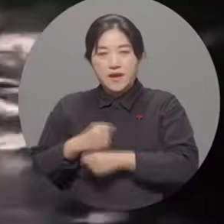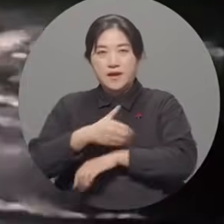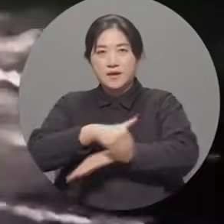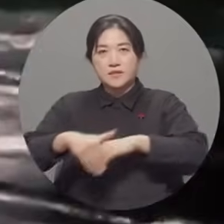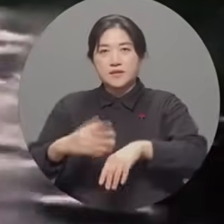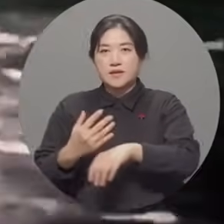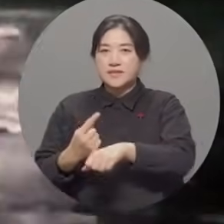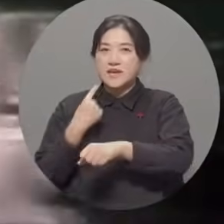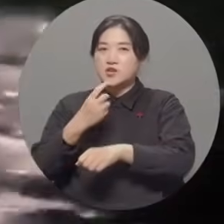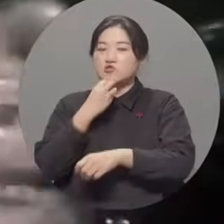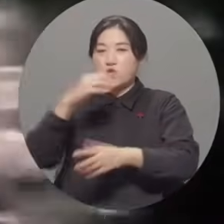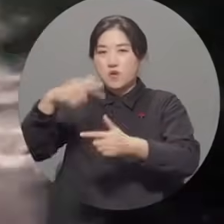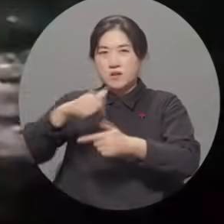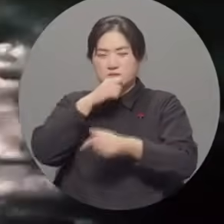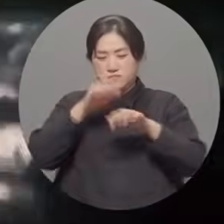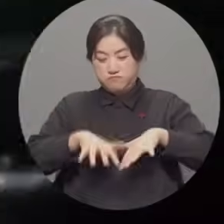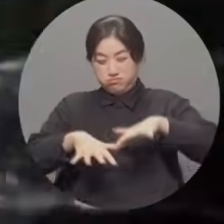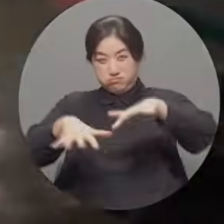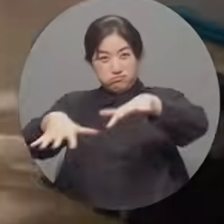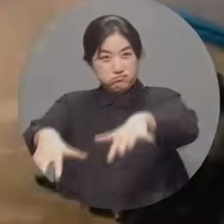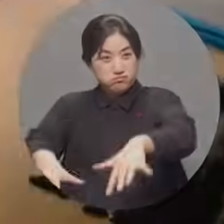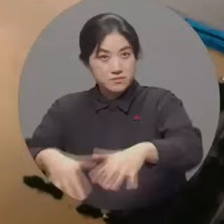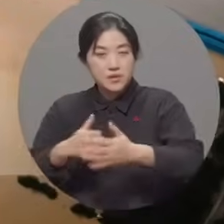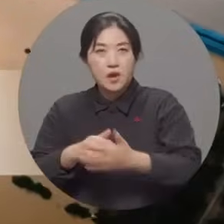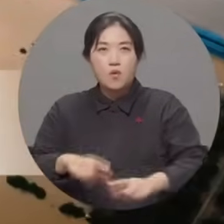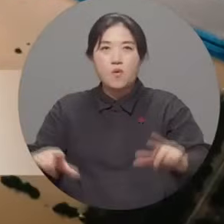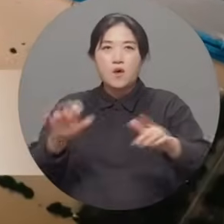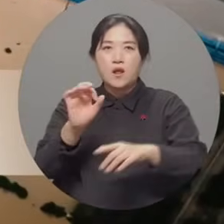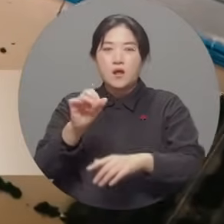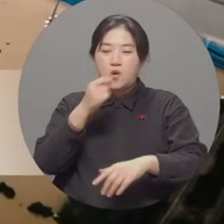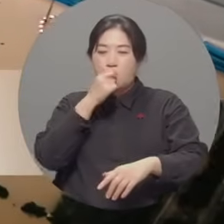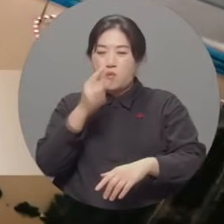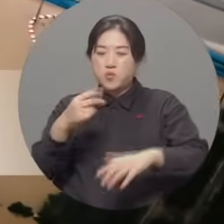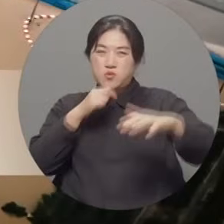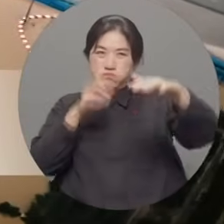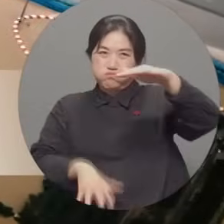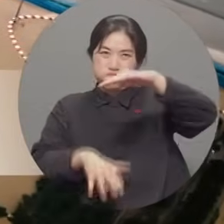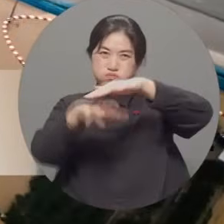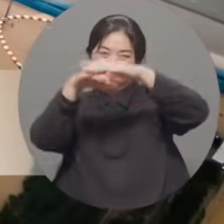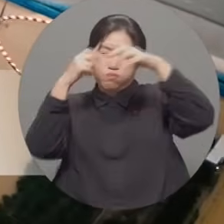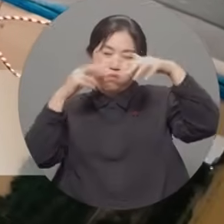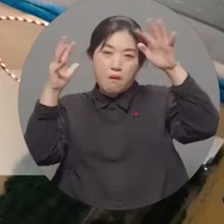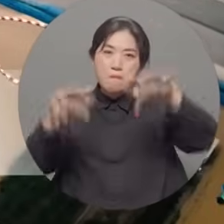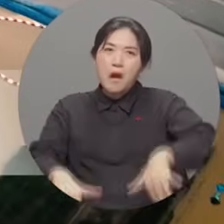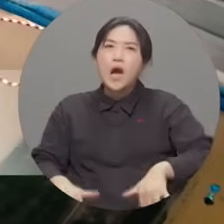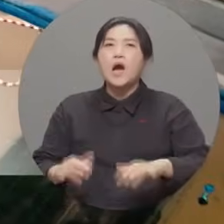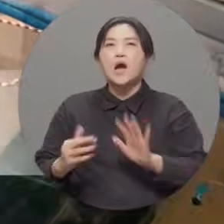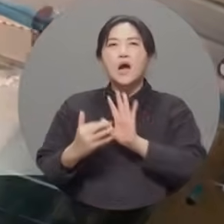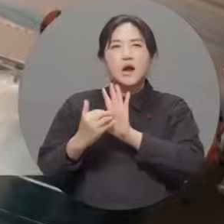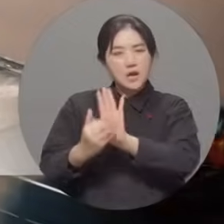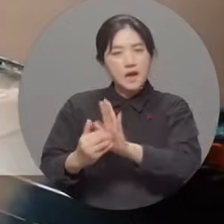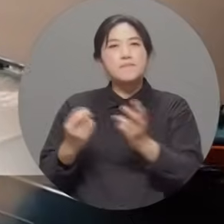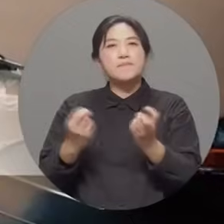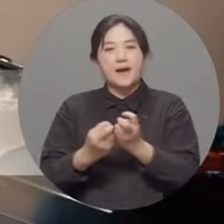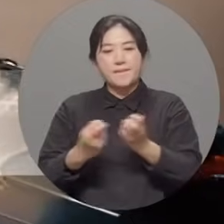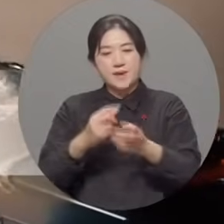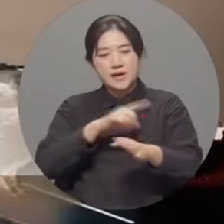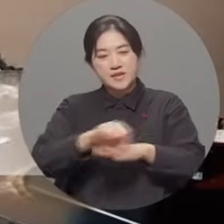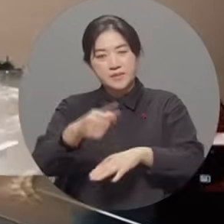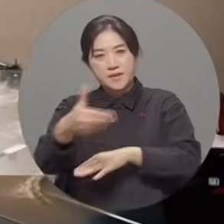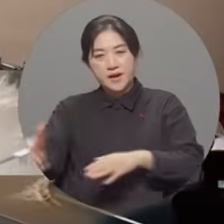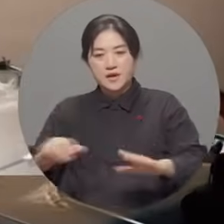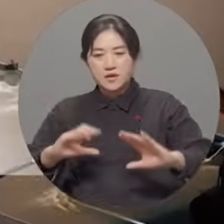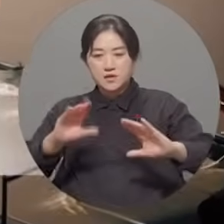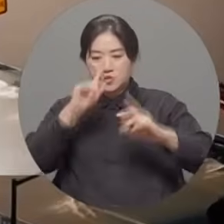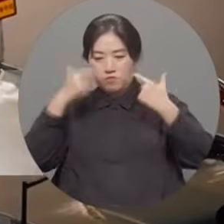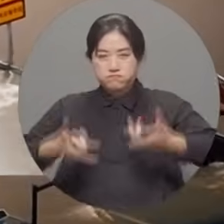서울 강남 일대 대규모 침수 사태, 올해 오송 참사로 이어진 극단적인 폭우에 대비하기 위해 지방 하천을 국가 하천으로